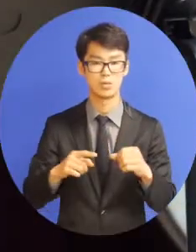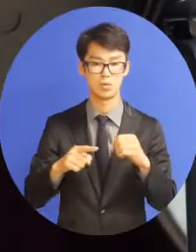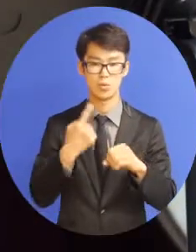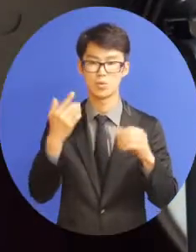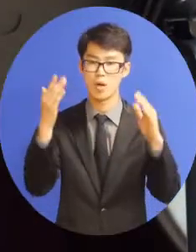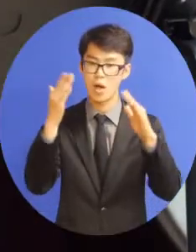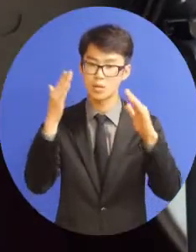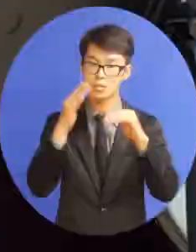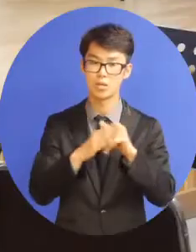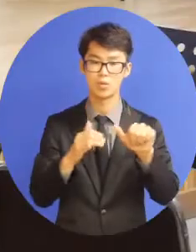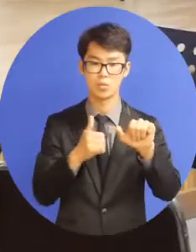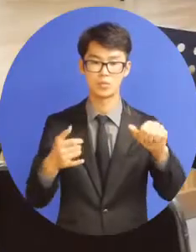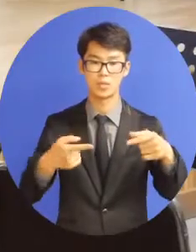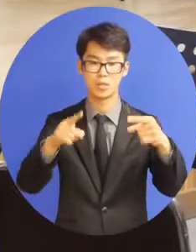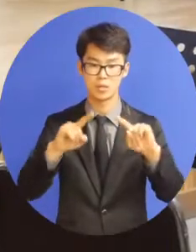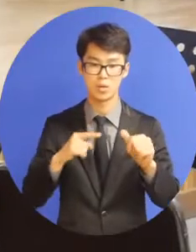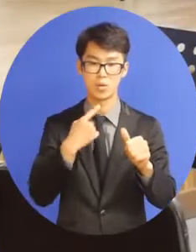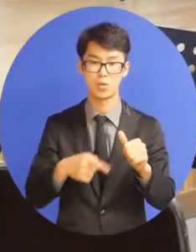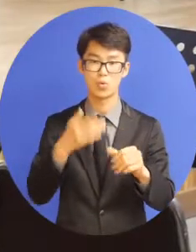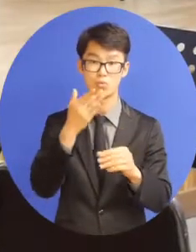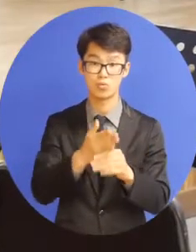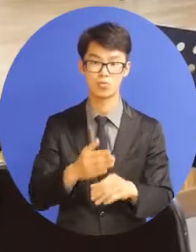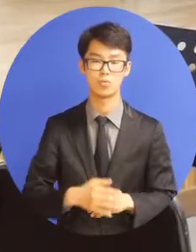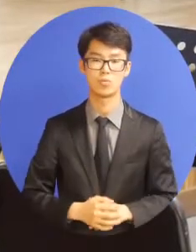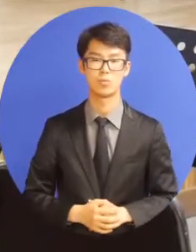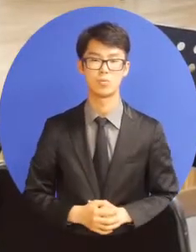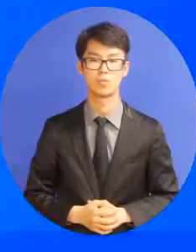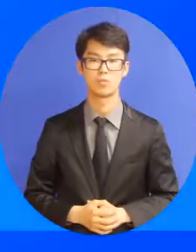초등학교 학생 50명을 대상으로 실시하고 있습니다.